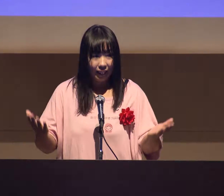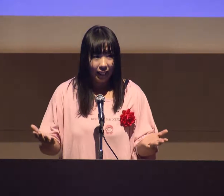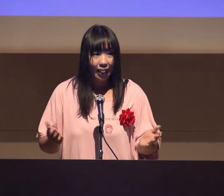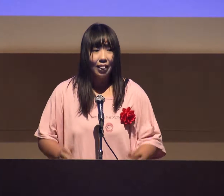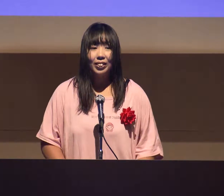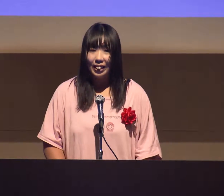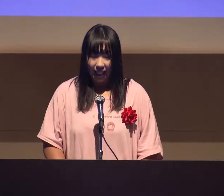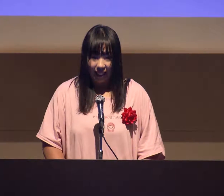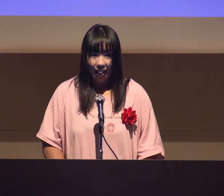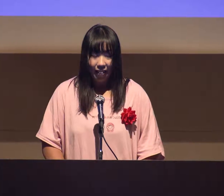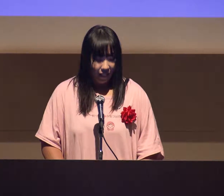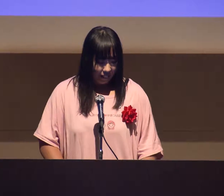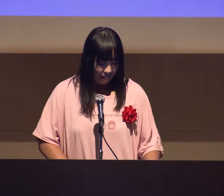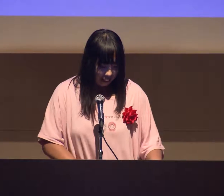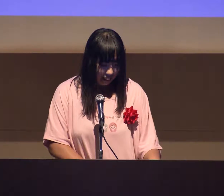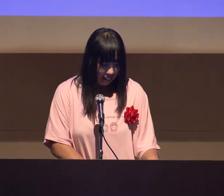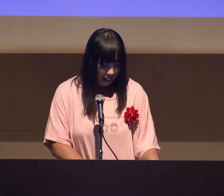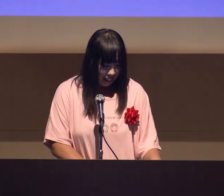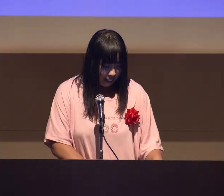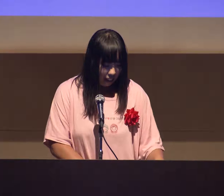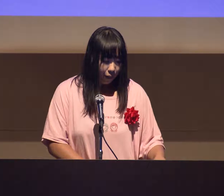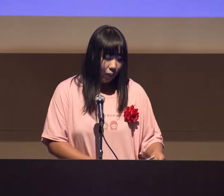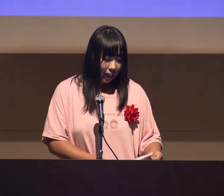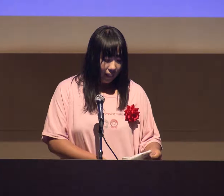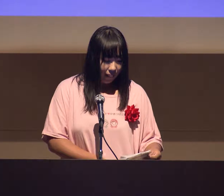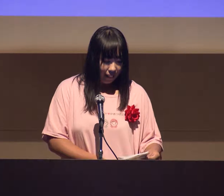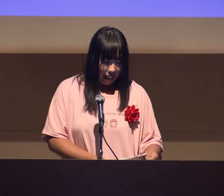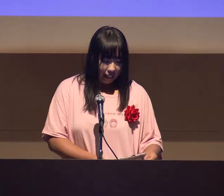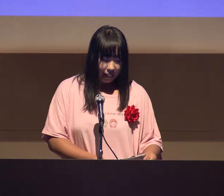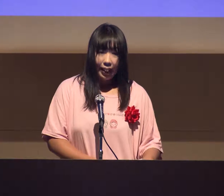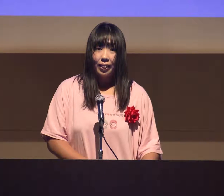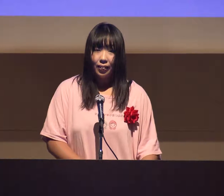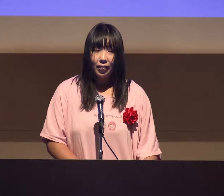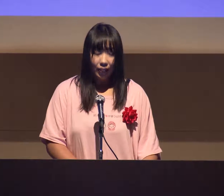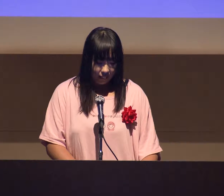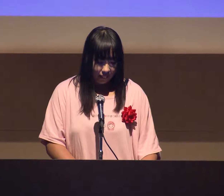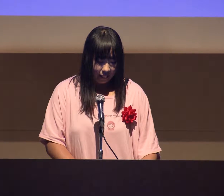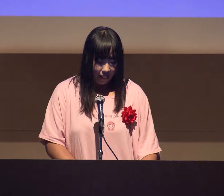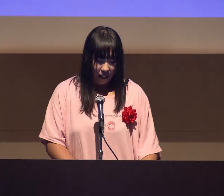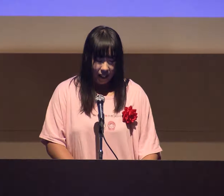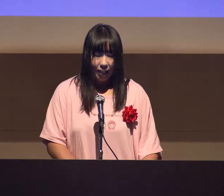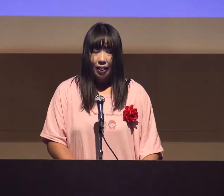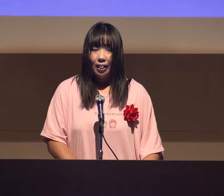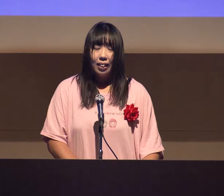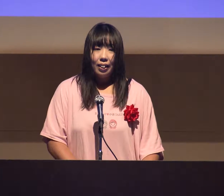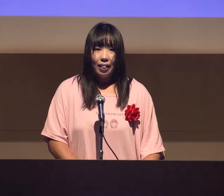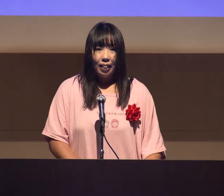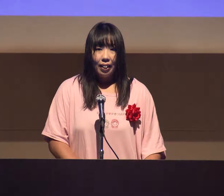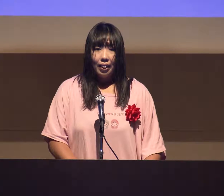じママたちに伝えております。防災国体2019では、